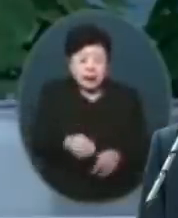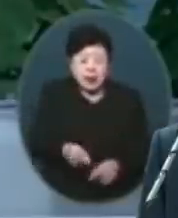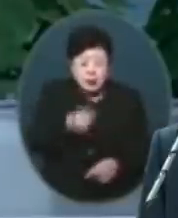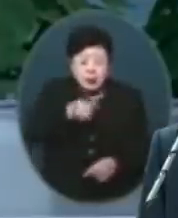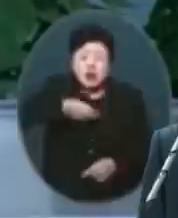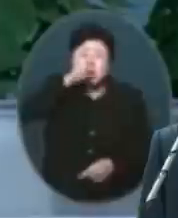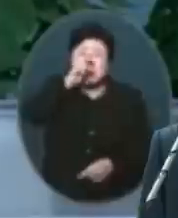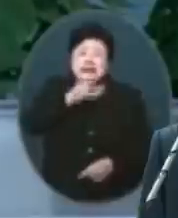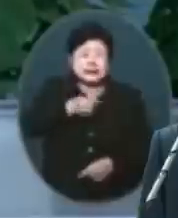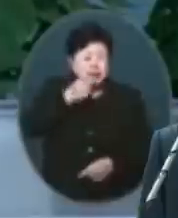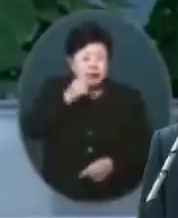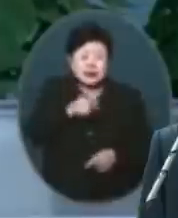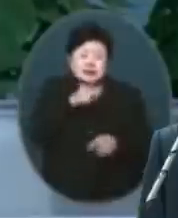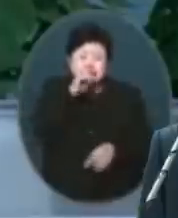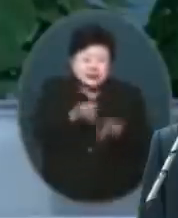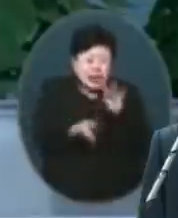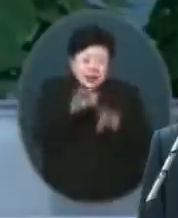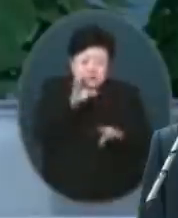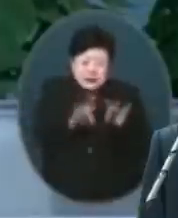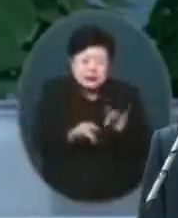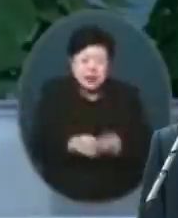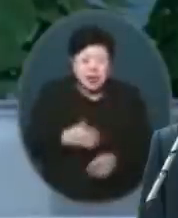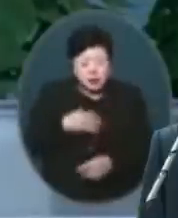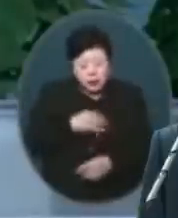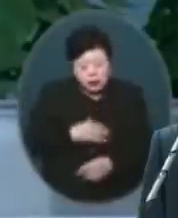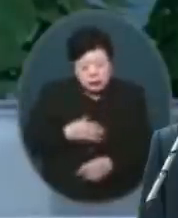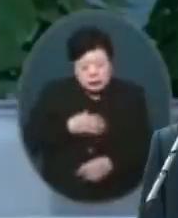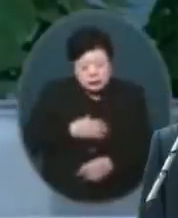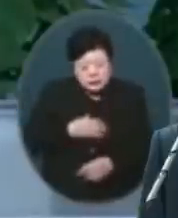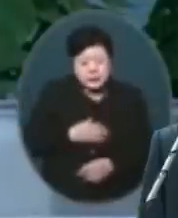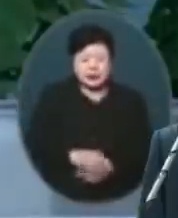물을 마시지 못했으니 굉장히 괴롭겠지요.